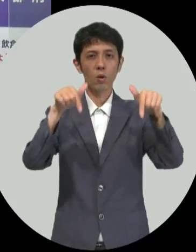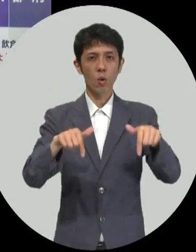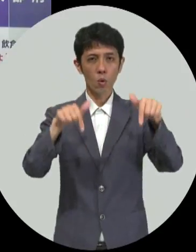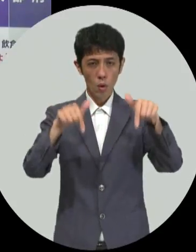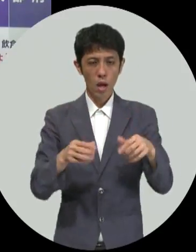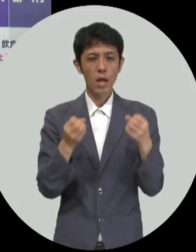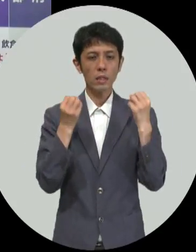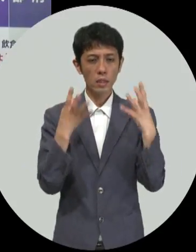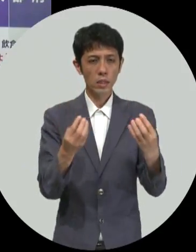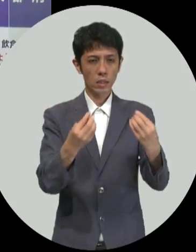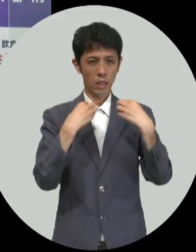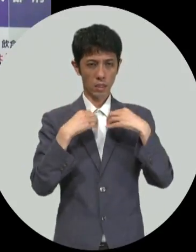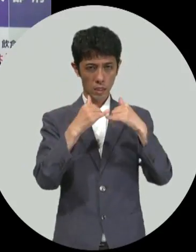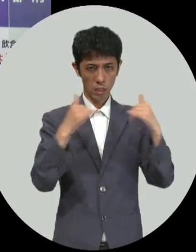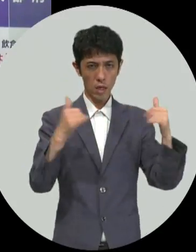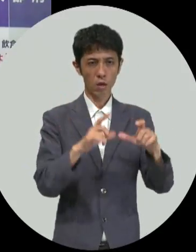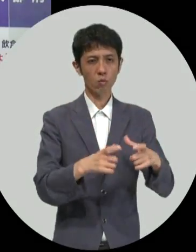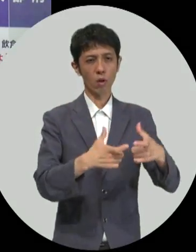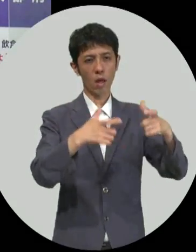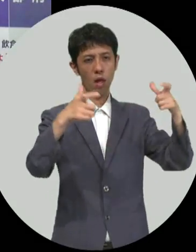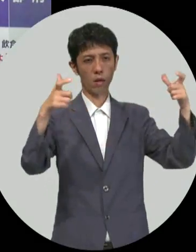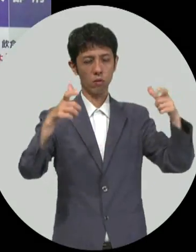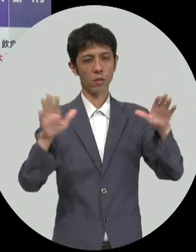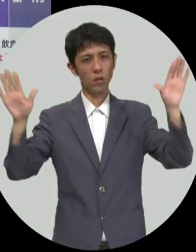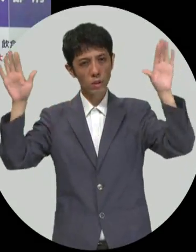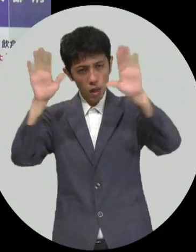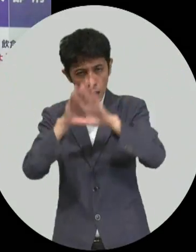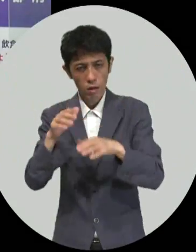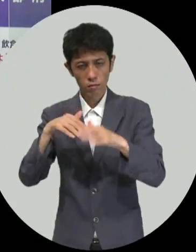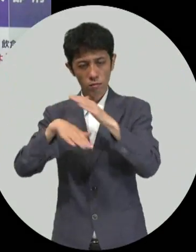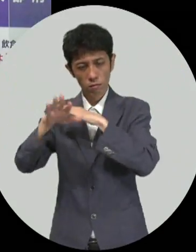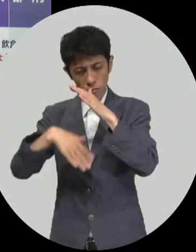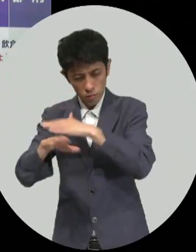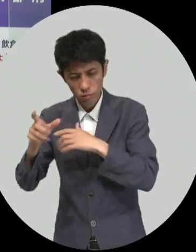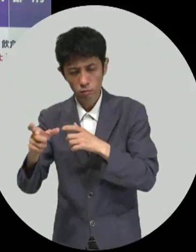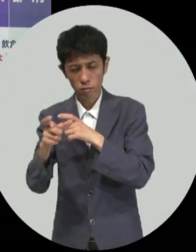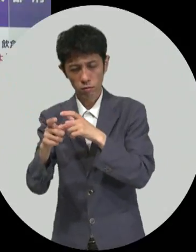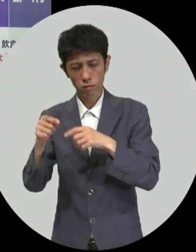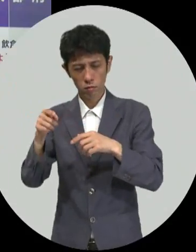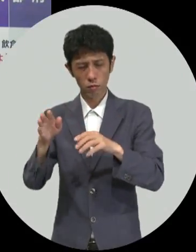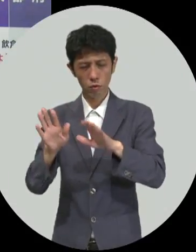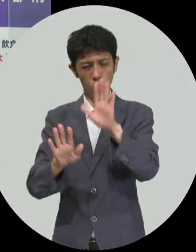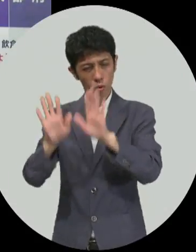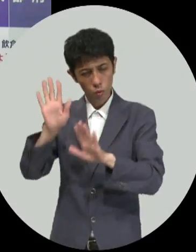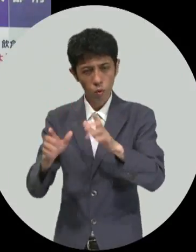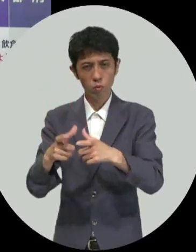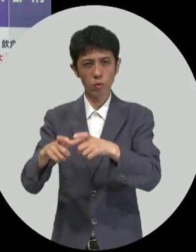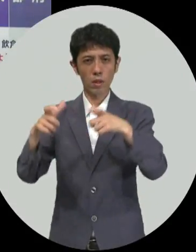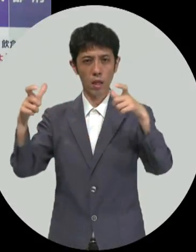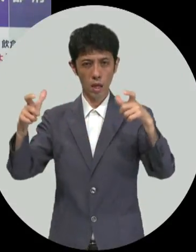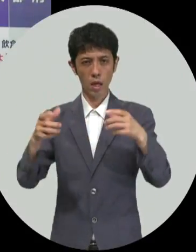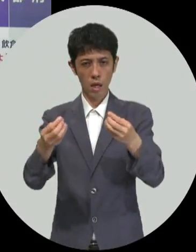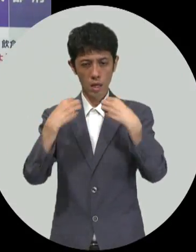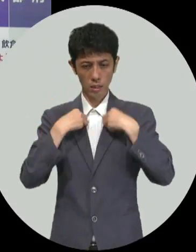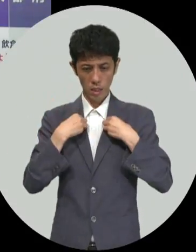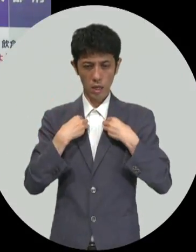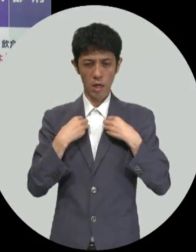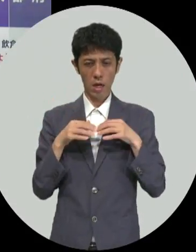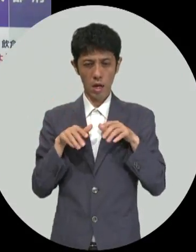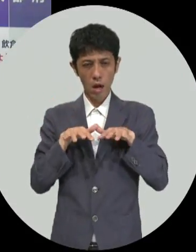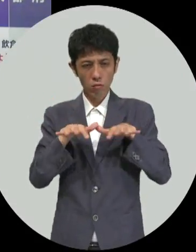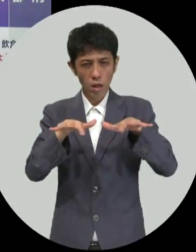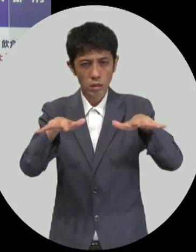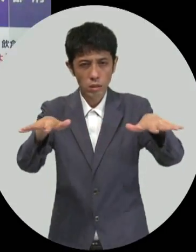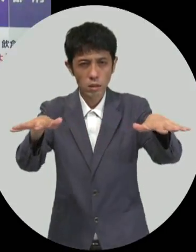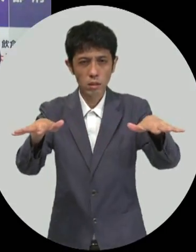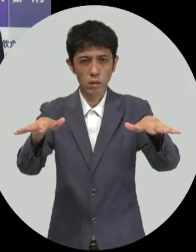増加が続き、しかも夜間滞留人口の増加が続いており、感染拡大が続くと懸念されるということでございます。まあ、こう